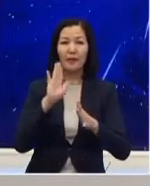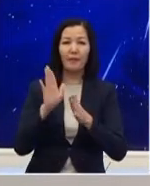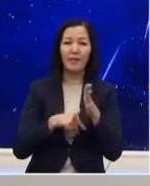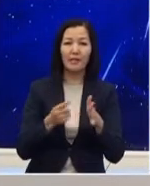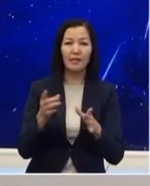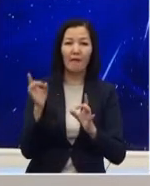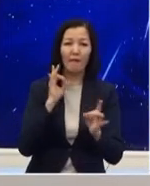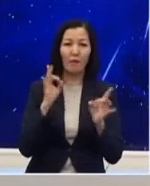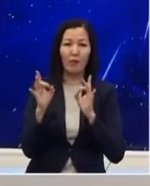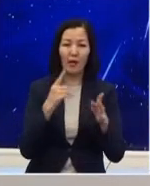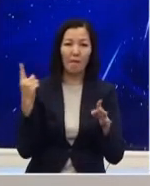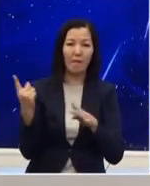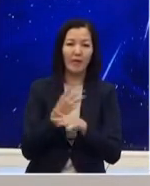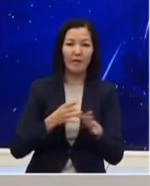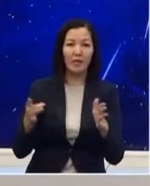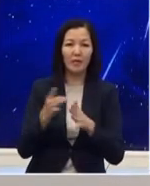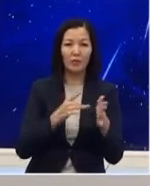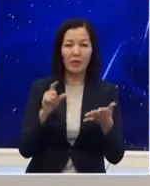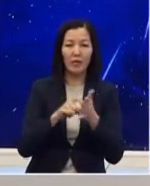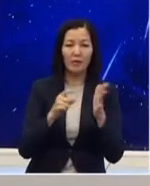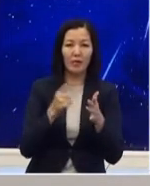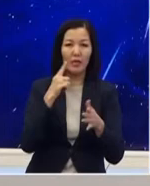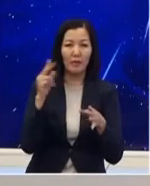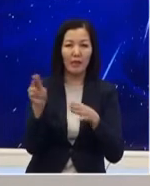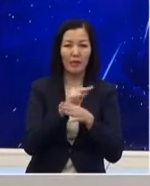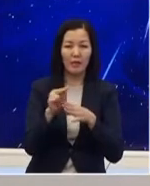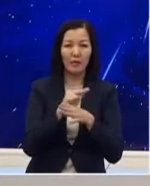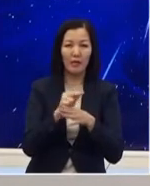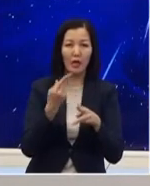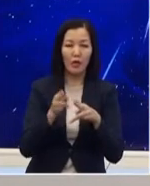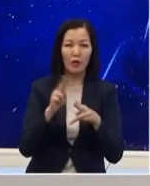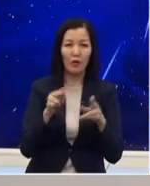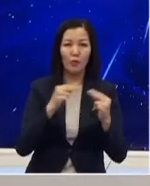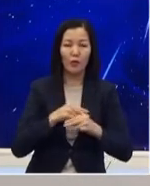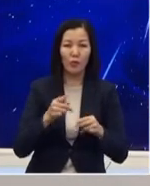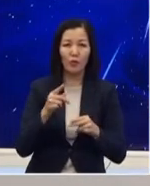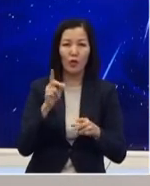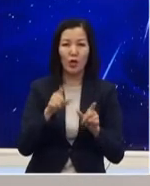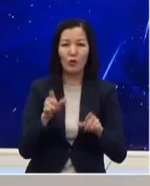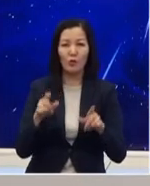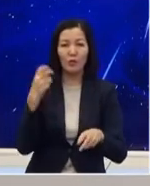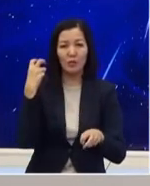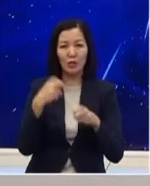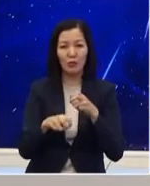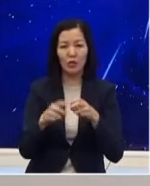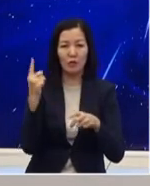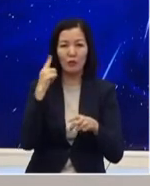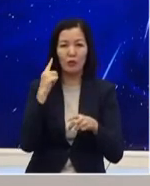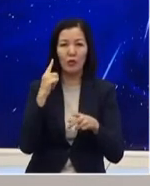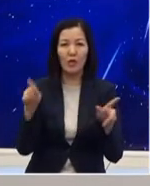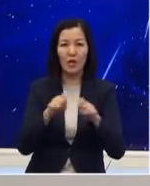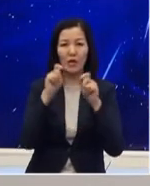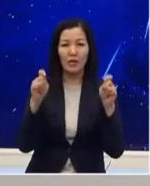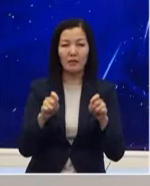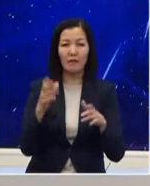Мир без звука. Первый в республике кабинет стоматологической ортопедии, в котором работают люди с нарушением слуха,